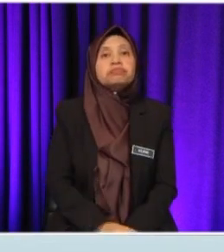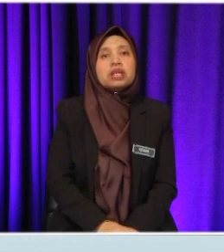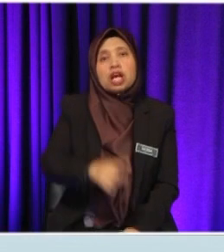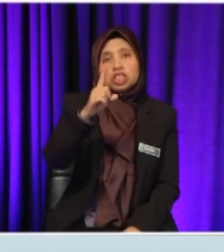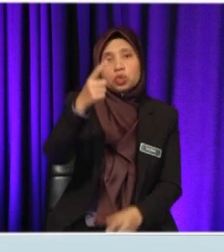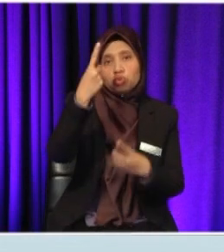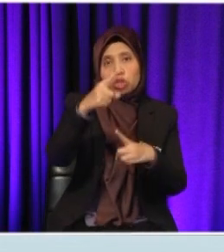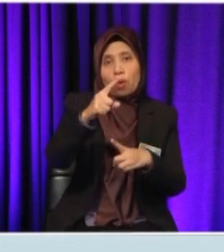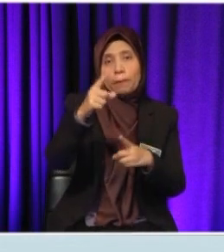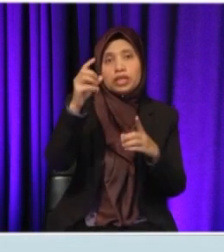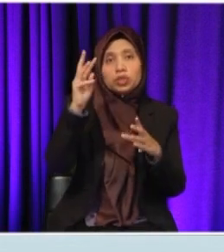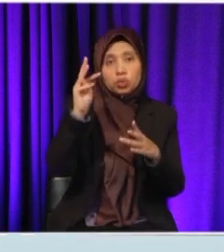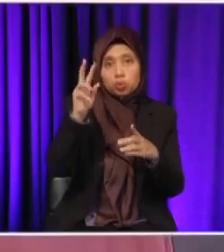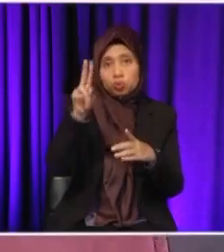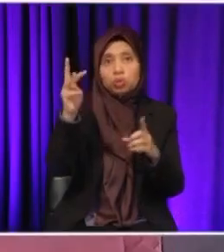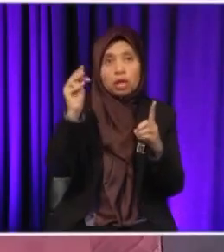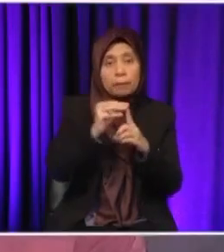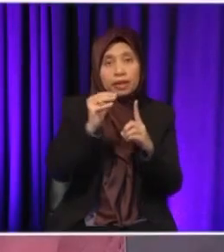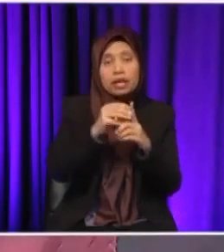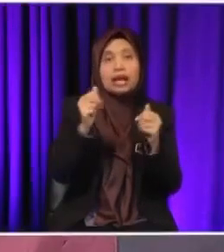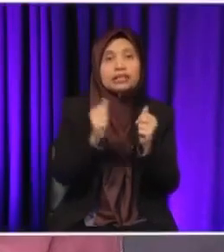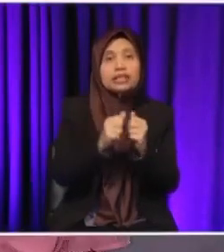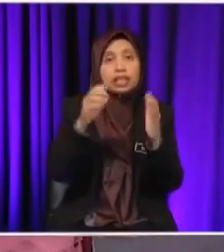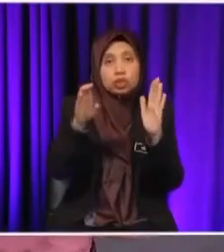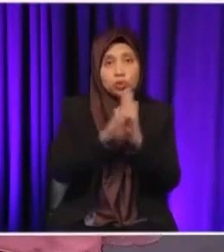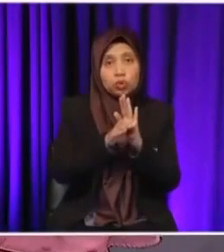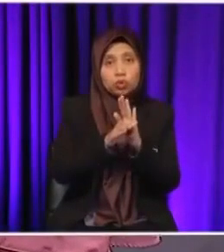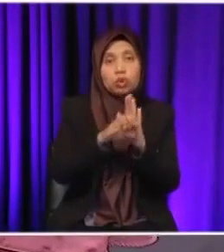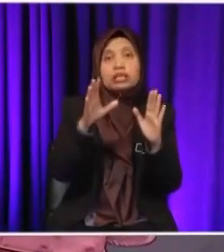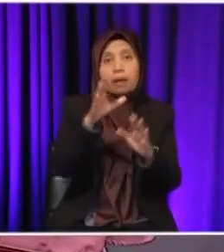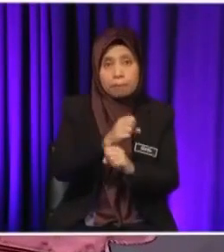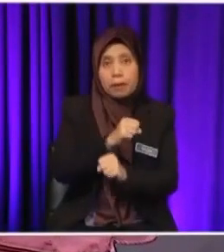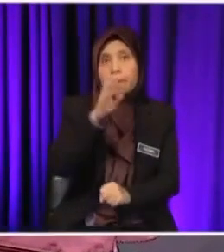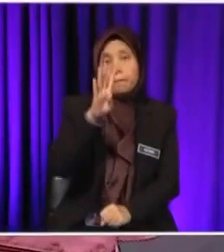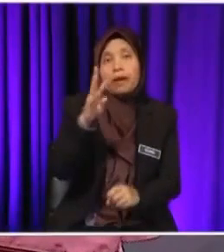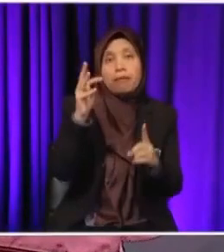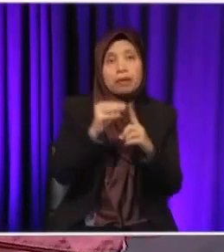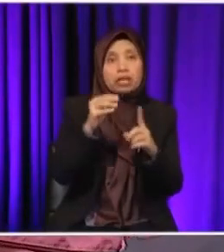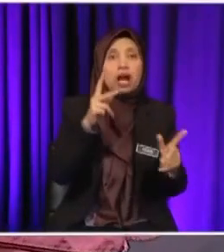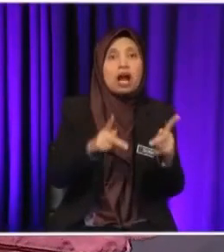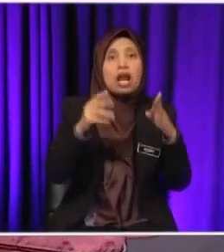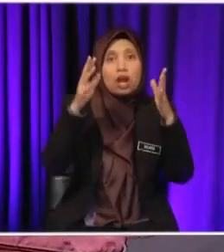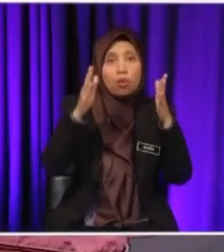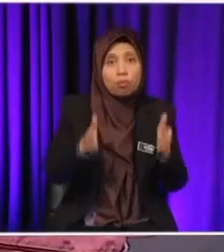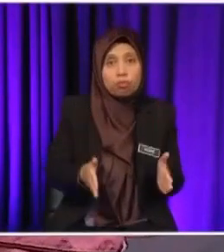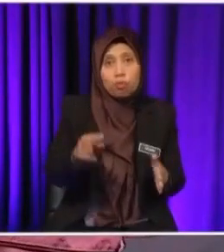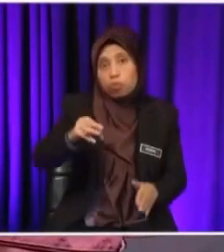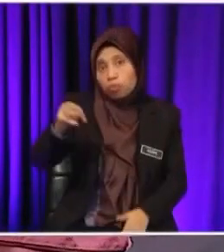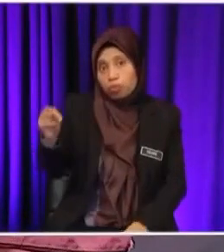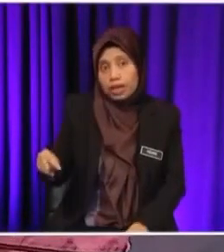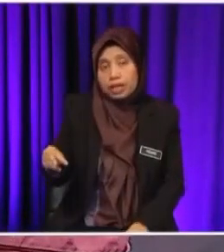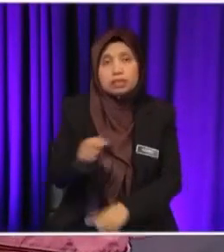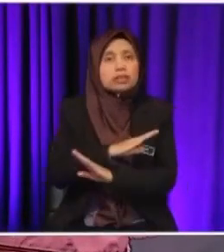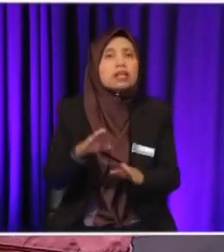Satu jawapan dua markah berserta dengan contoh dua markah akan dapat empat markah. Sekiranya pelajar tidak menjawab atau